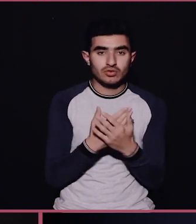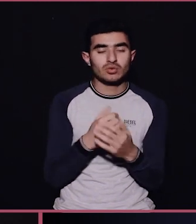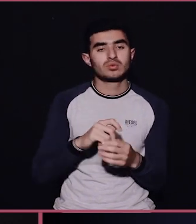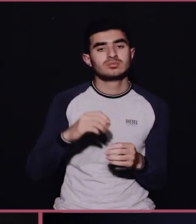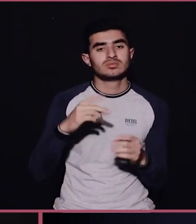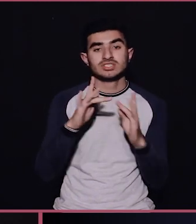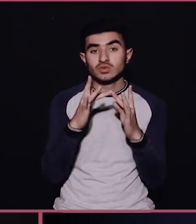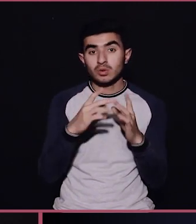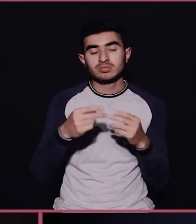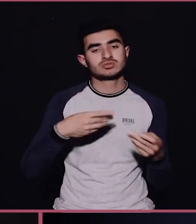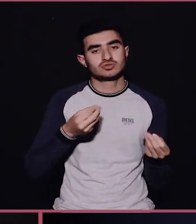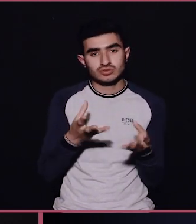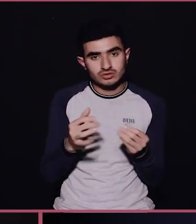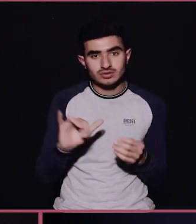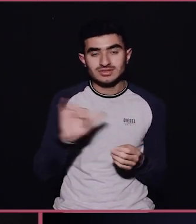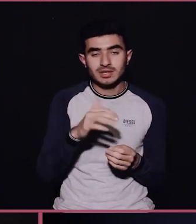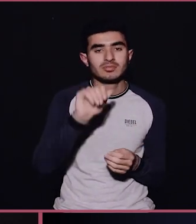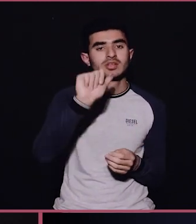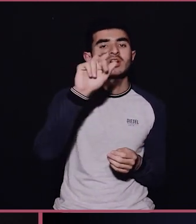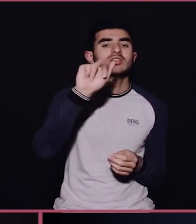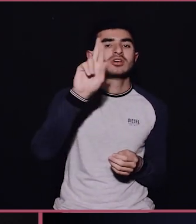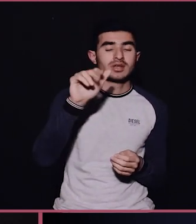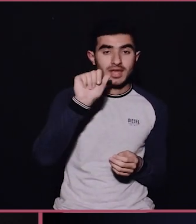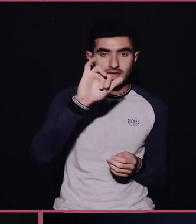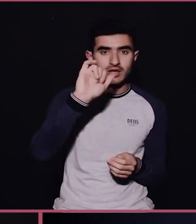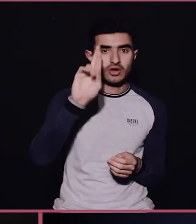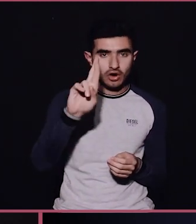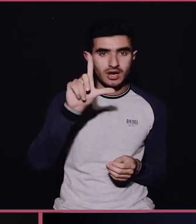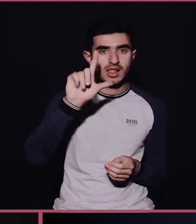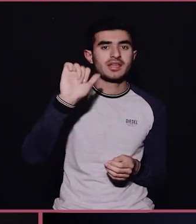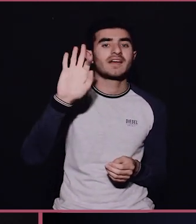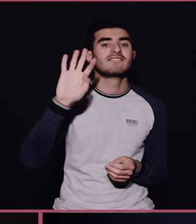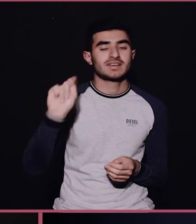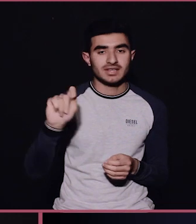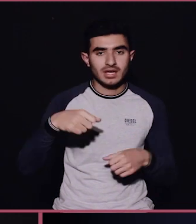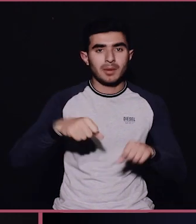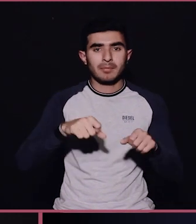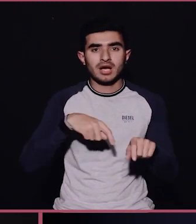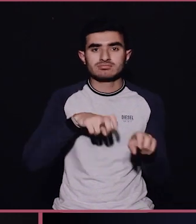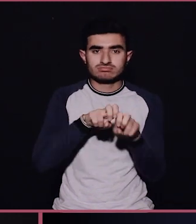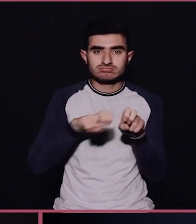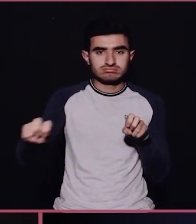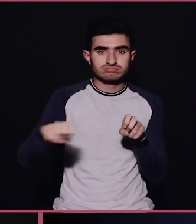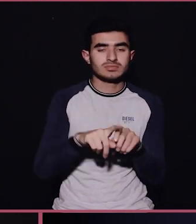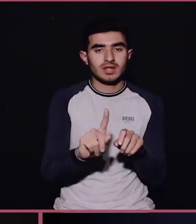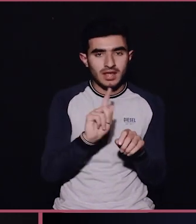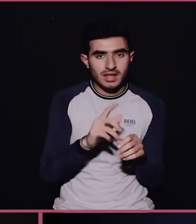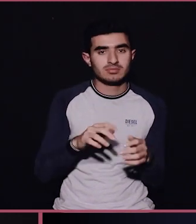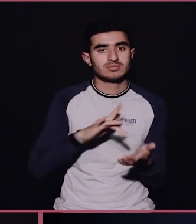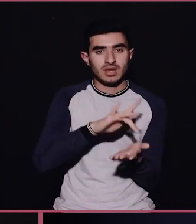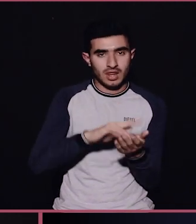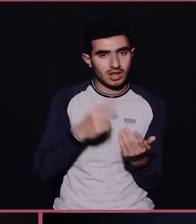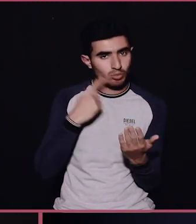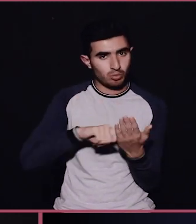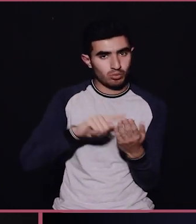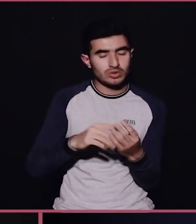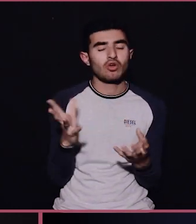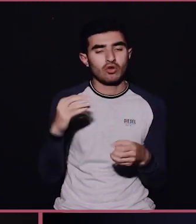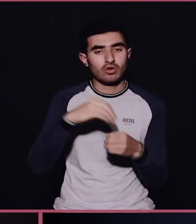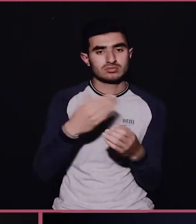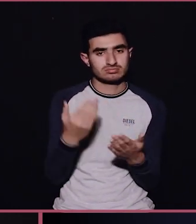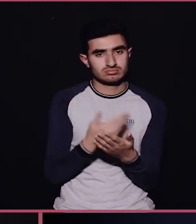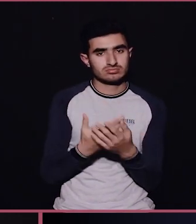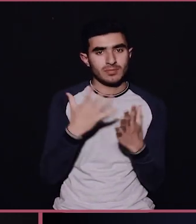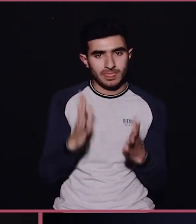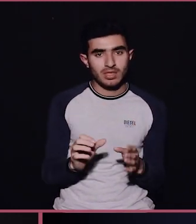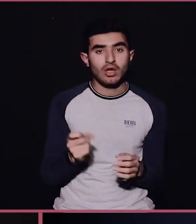ہیں دے کیم ان ٹیک بیسڈ ای کامرس اسٹارٹ اپس، جس کے رزلٹ میں ہمارے سامنے ایئر لفٹ ایکسپریس، گروسر ایپ اور بائکیا جیسی